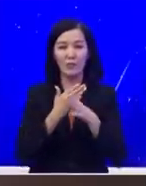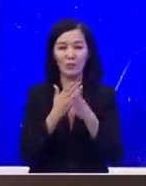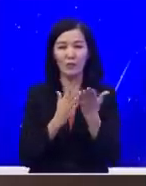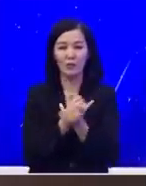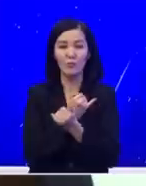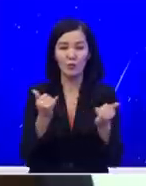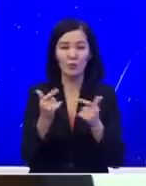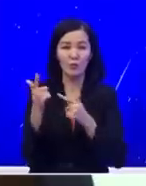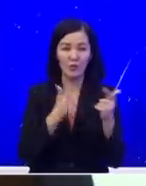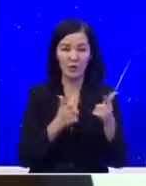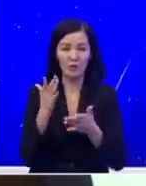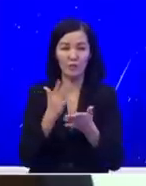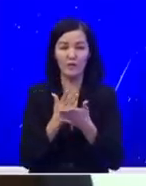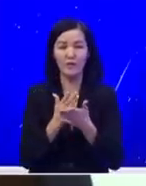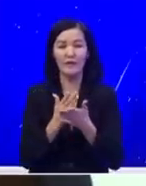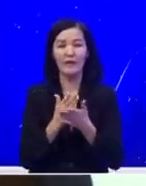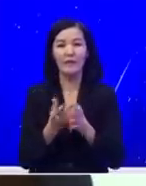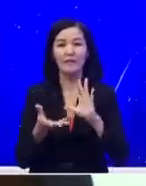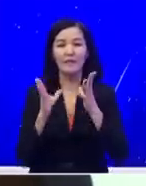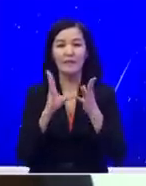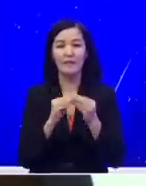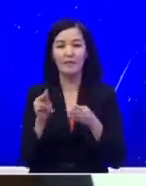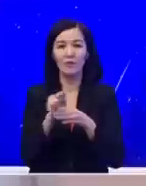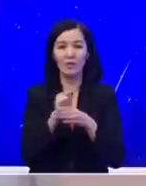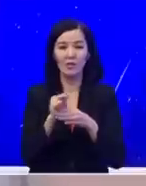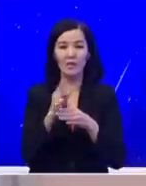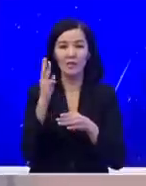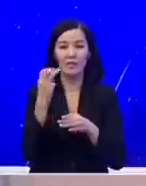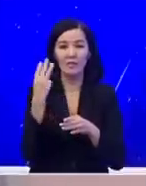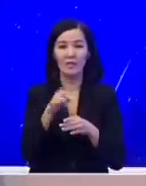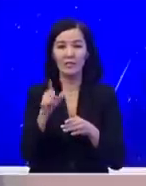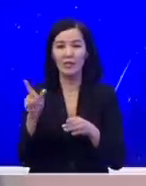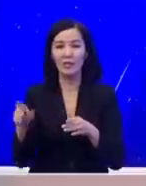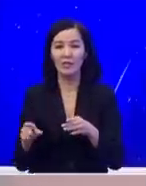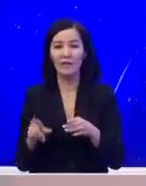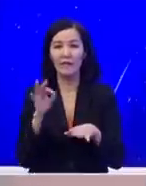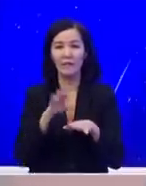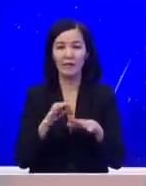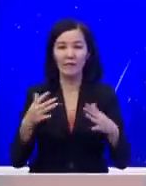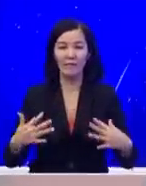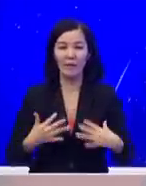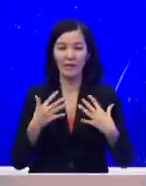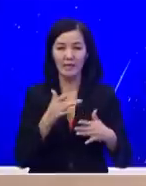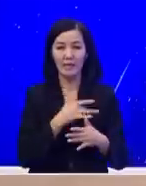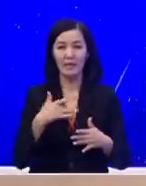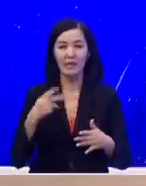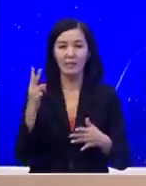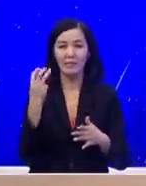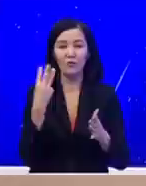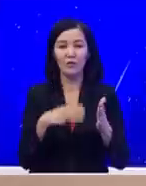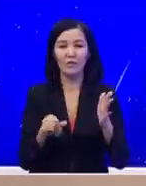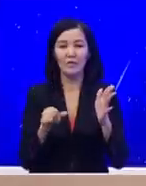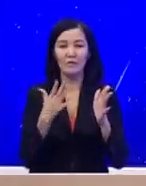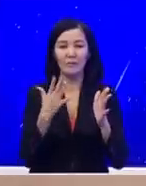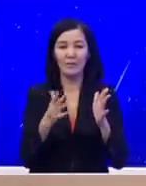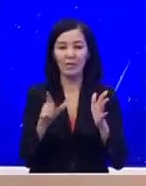доступными по предварительной записи. Всего принимают лечение 330 человек, а пневмония диагностирована у 236